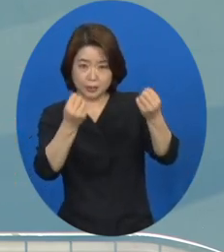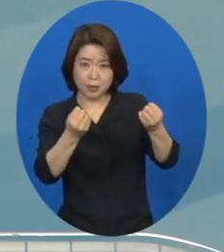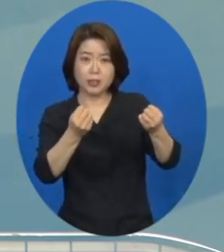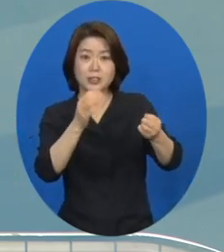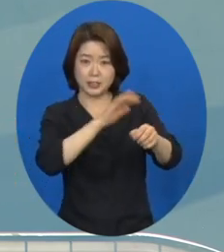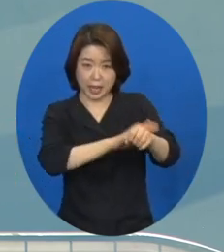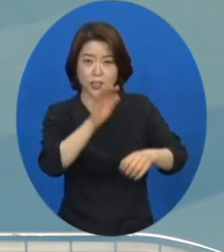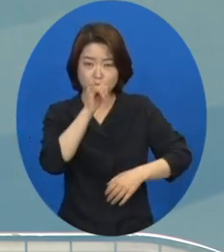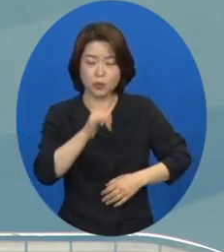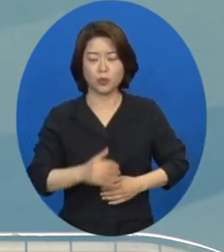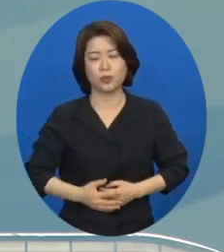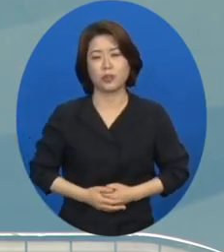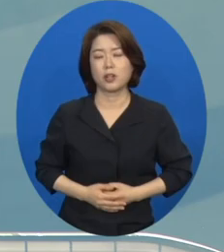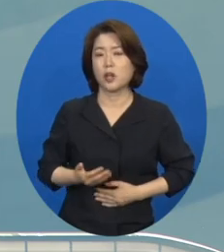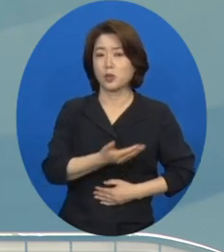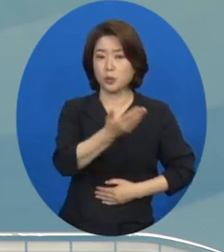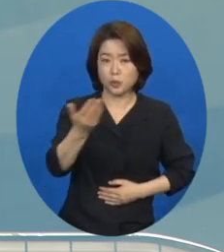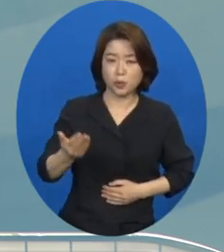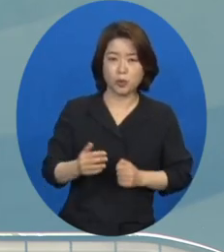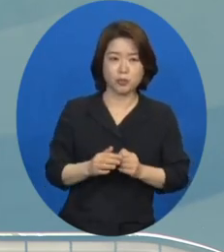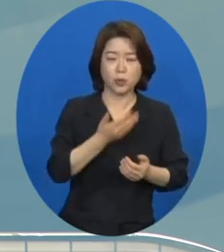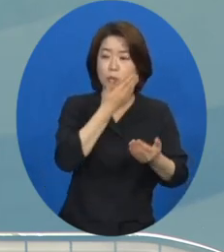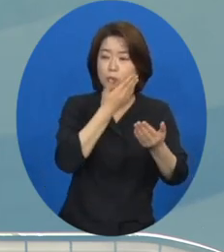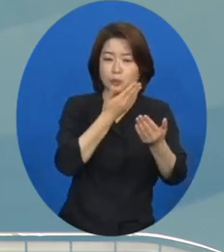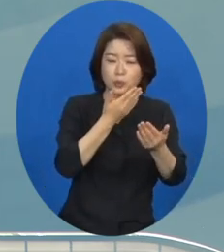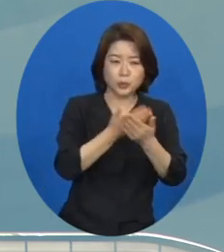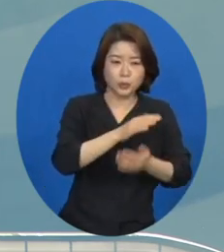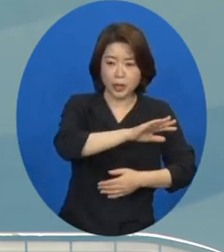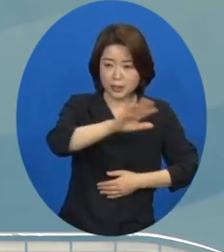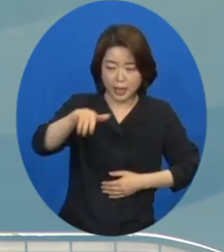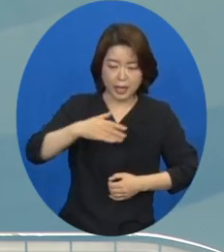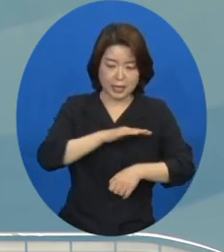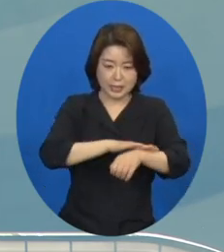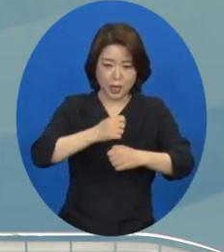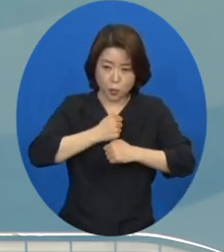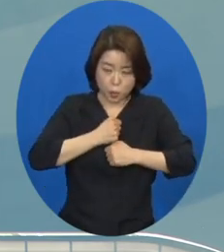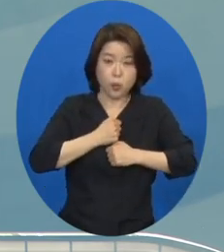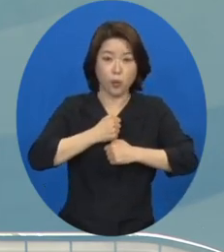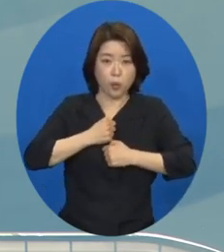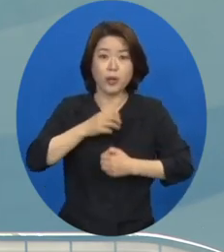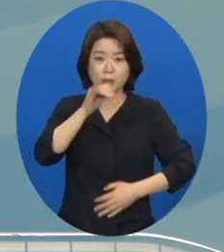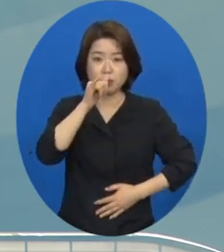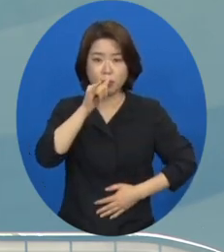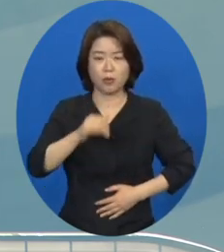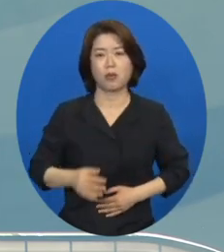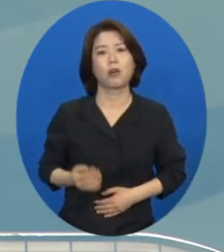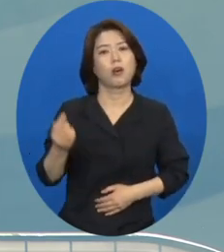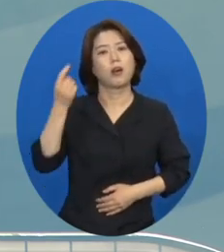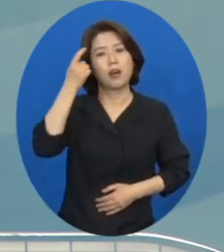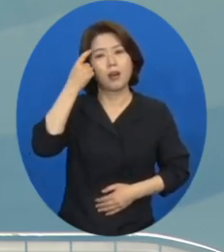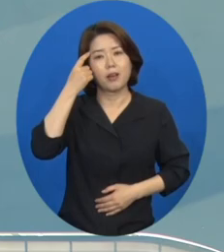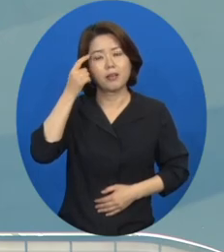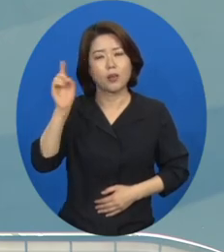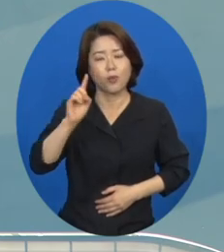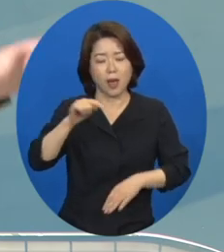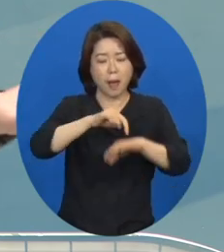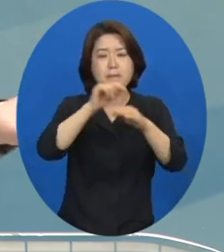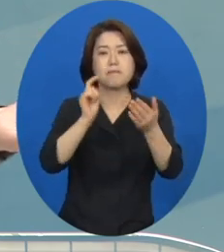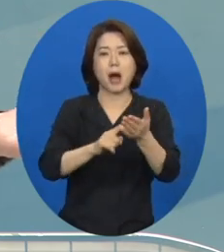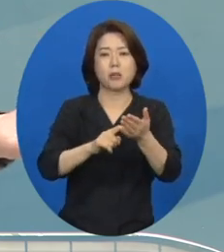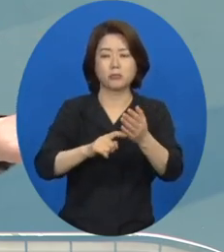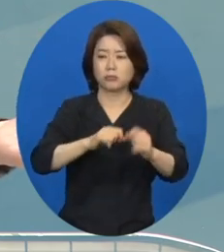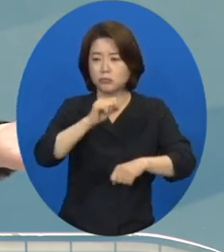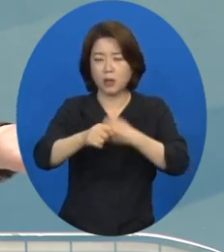합니까? 여러분도 다 소중한 것은 지키고 살잖아요. 마음은 왜 그렇게 아무렇지도 않게